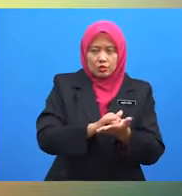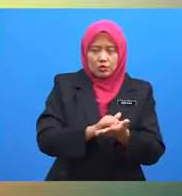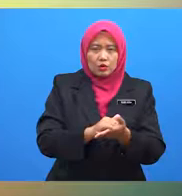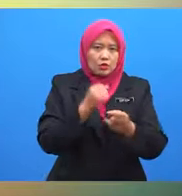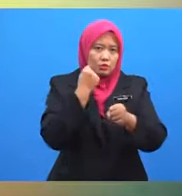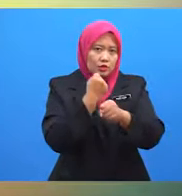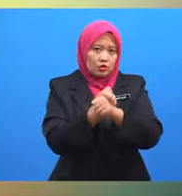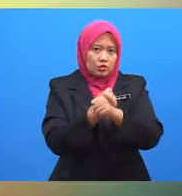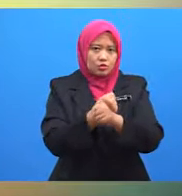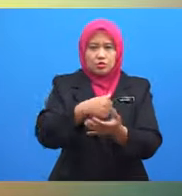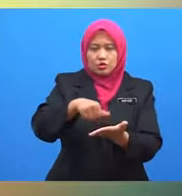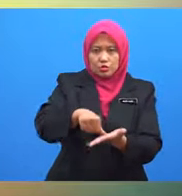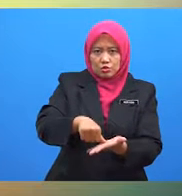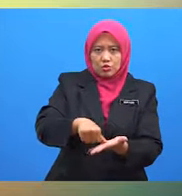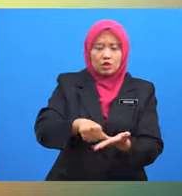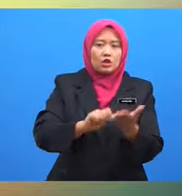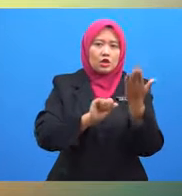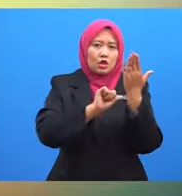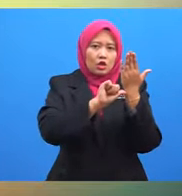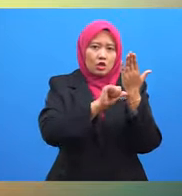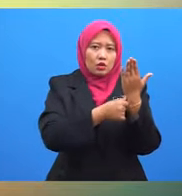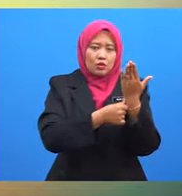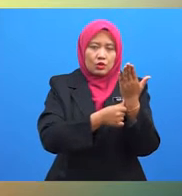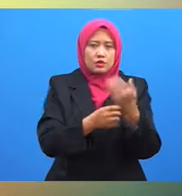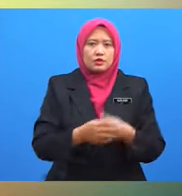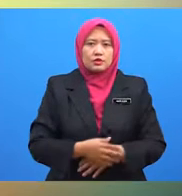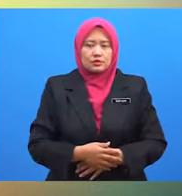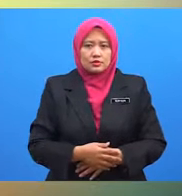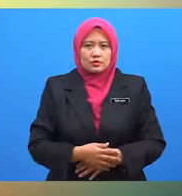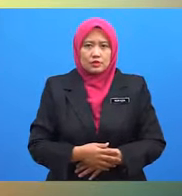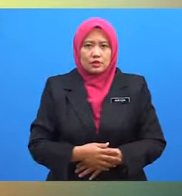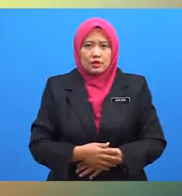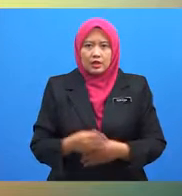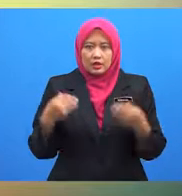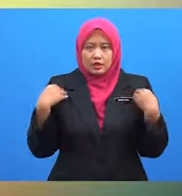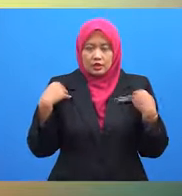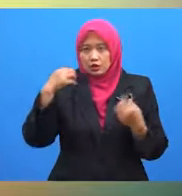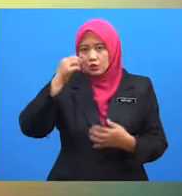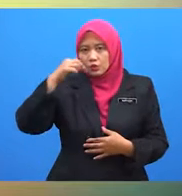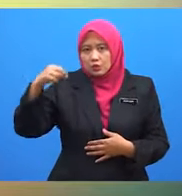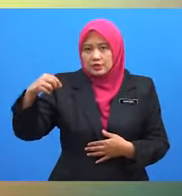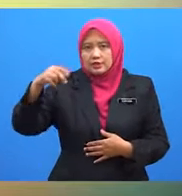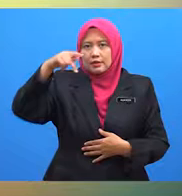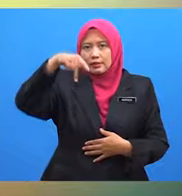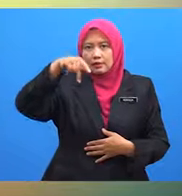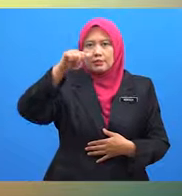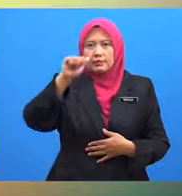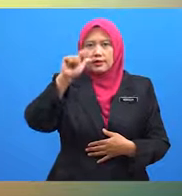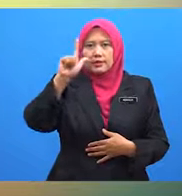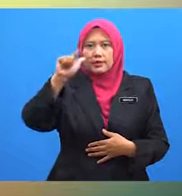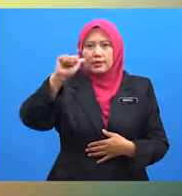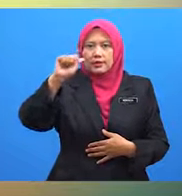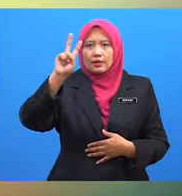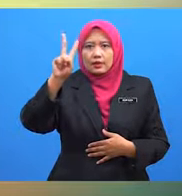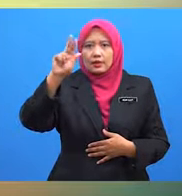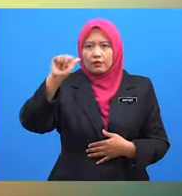ini menggunakan tulisan Pallava. Tulisan Pallava merupakan tulisan India Selatan Purba yang